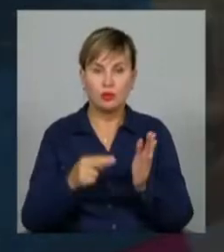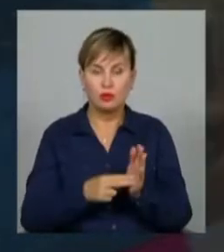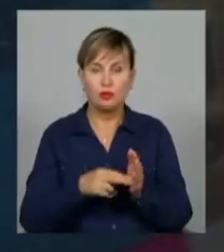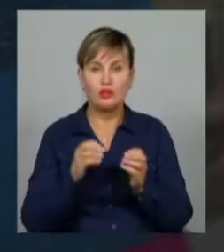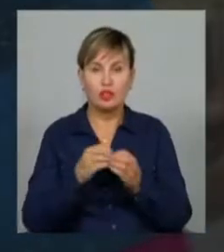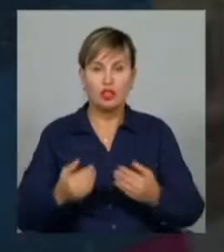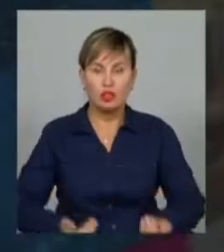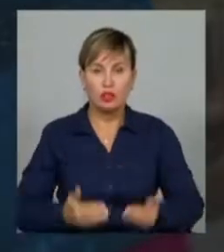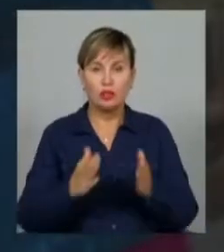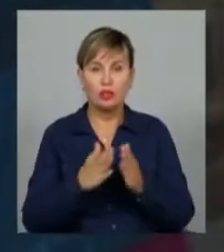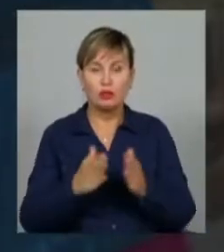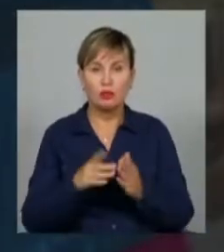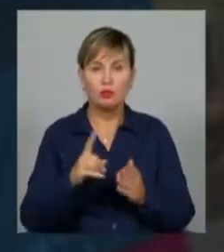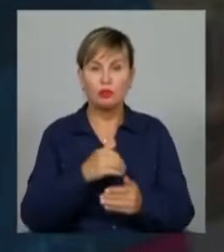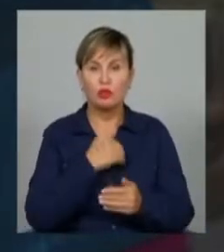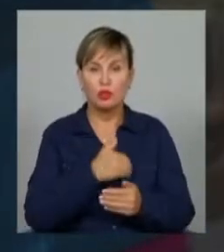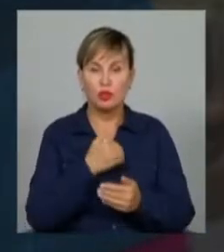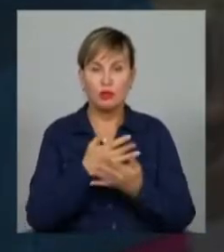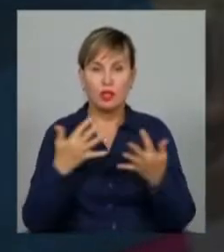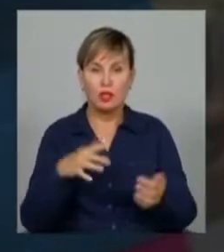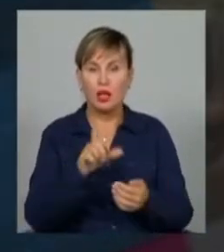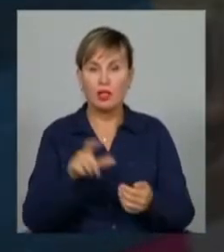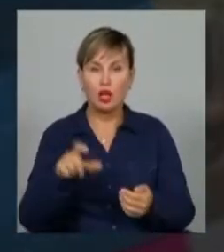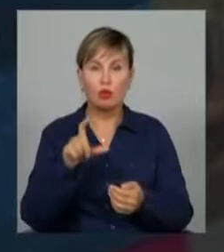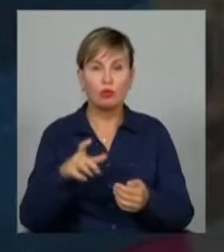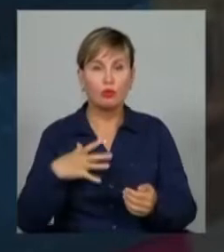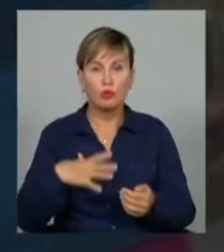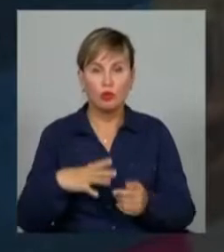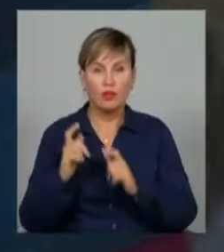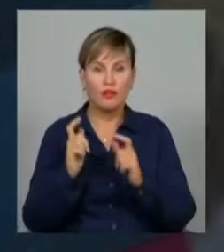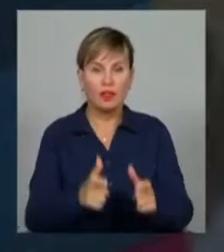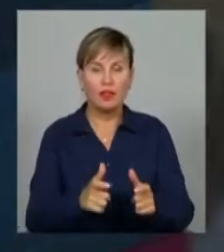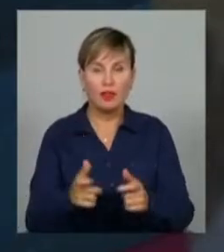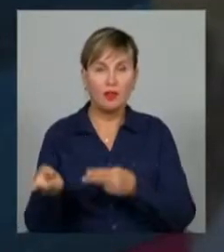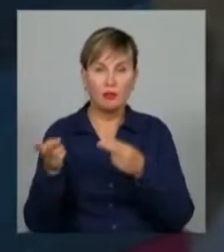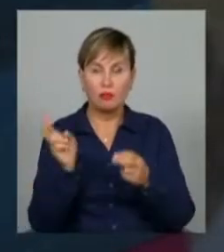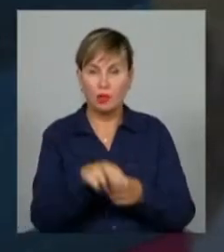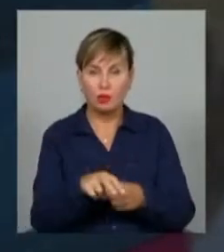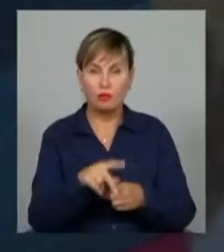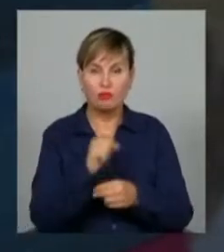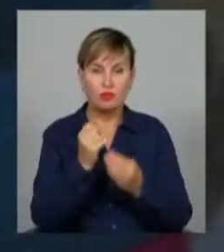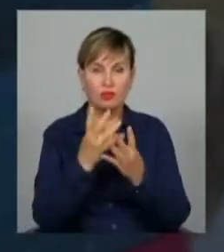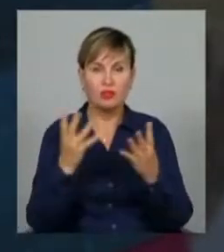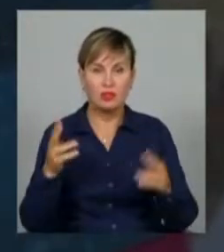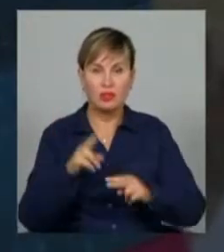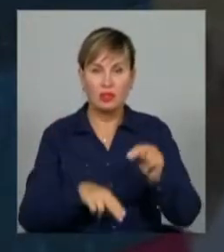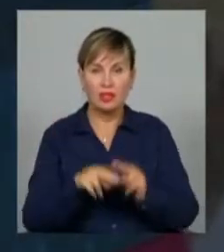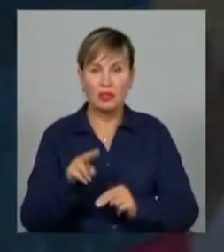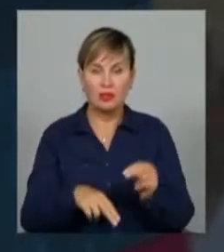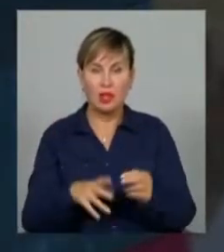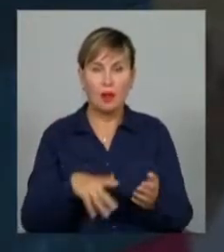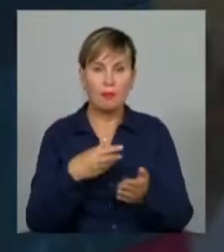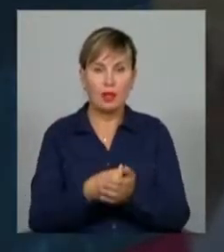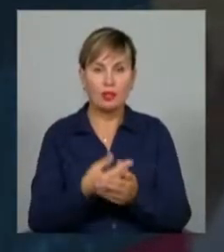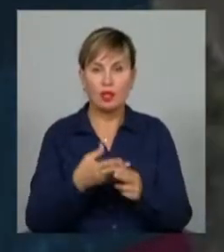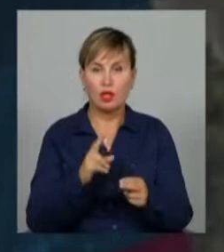десятки жилых домов вопреки желанию большинства горожан. Людям приходят квитанции за строительство забора на муниципальной территории,